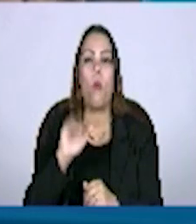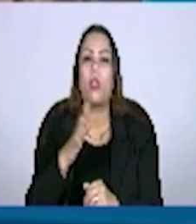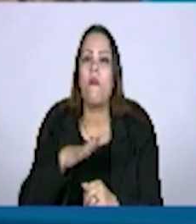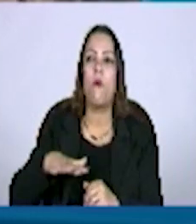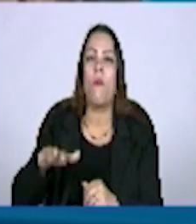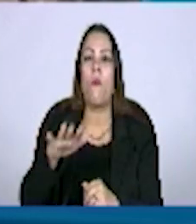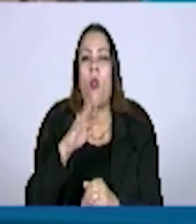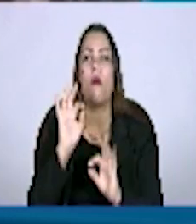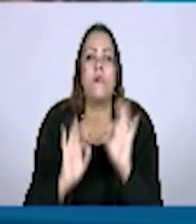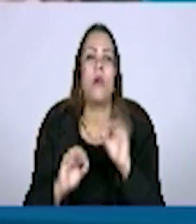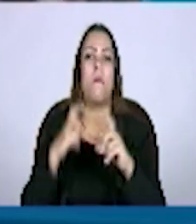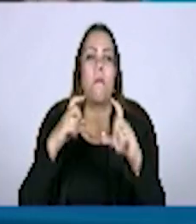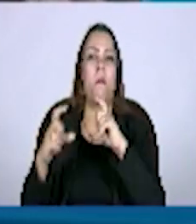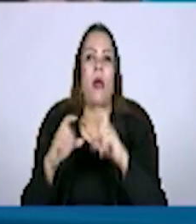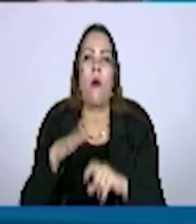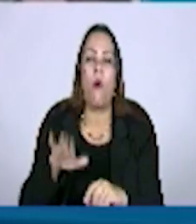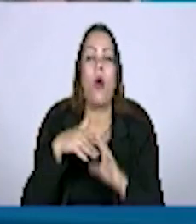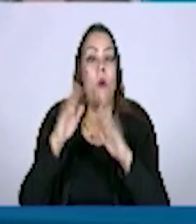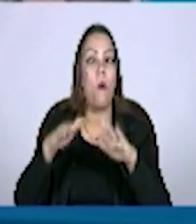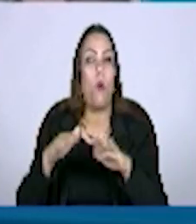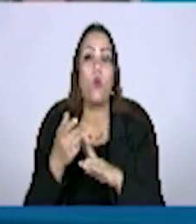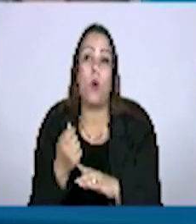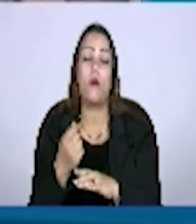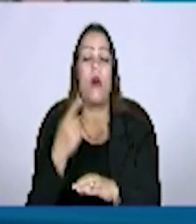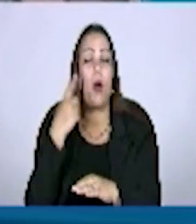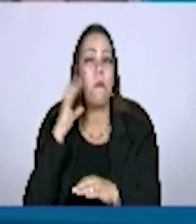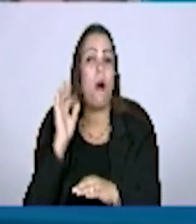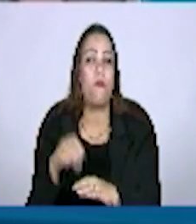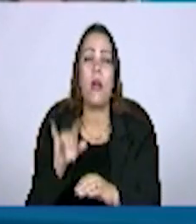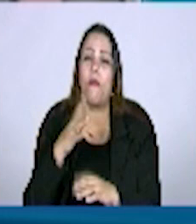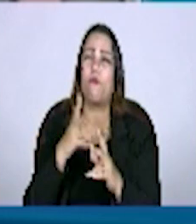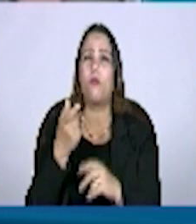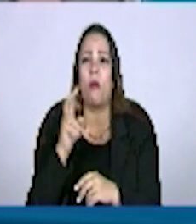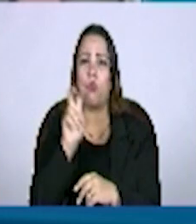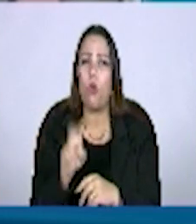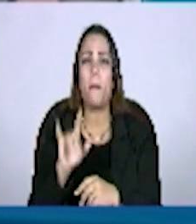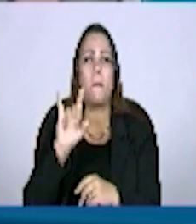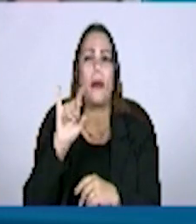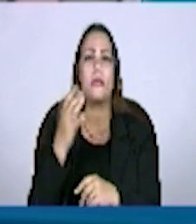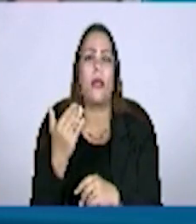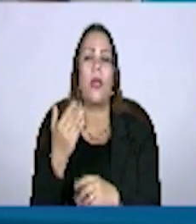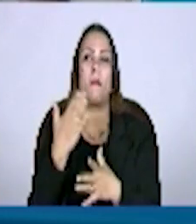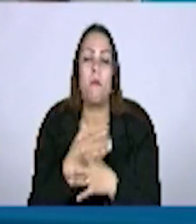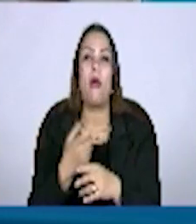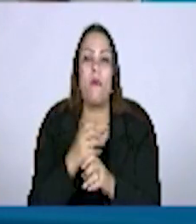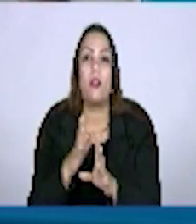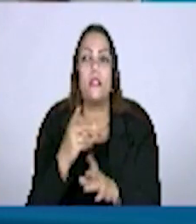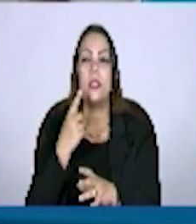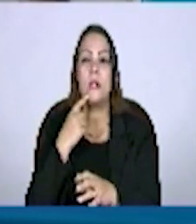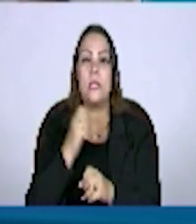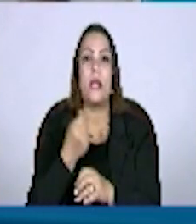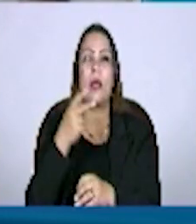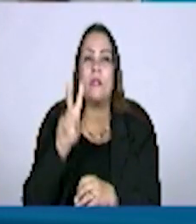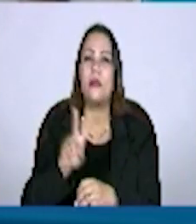في النظام المصري صفي المصري وموجود وباسعار يعني بدا الدولار وصل ل 50 مع تحرير سعره وصل دلوقتي حوالي